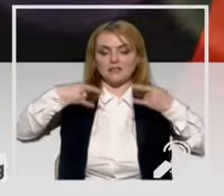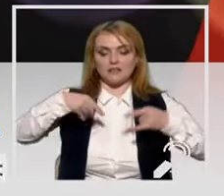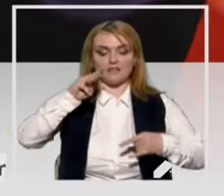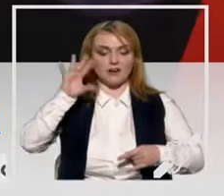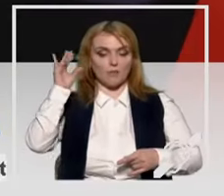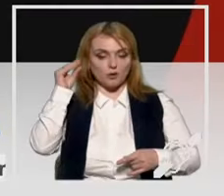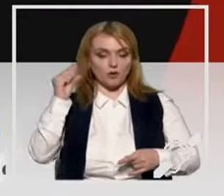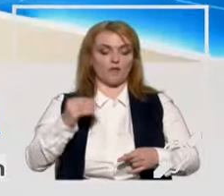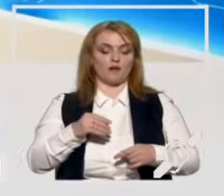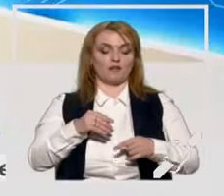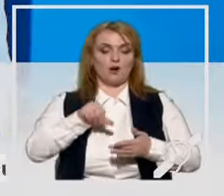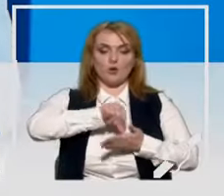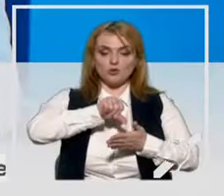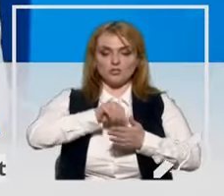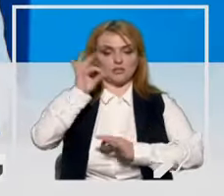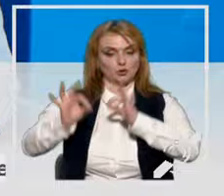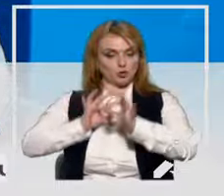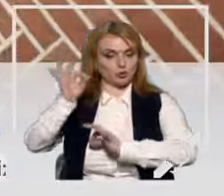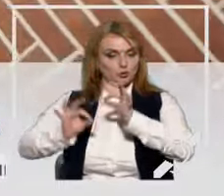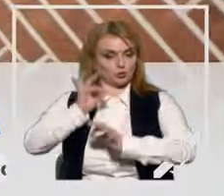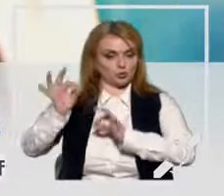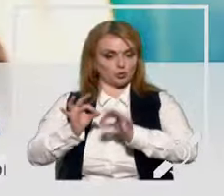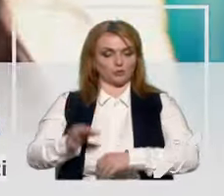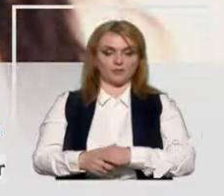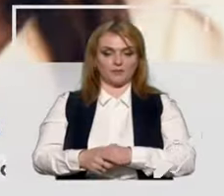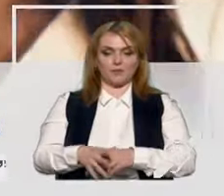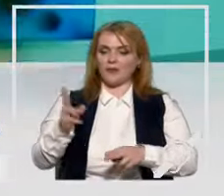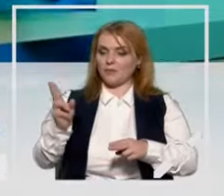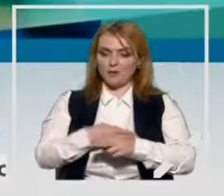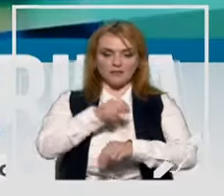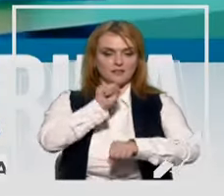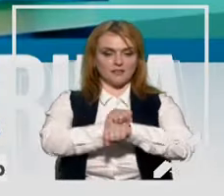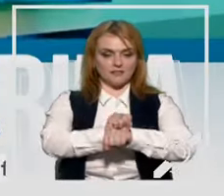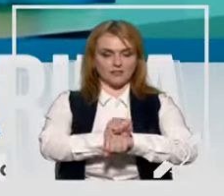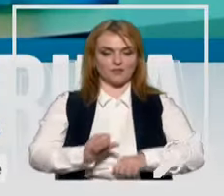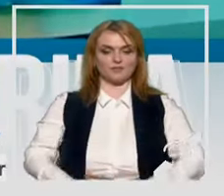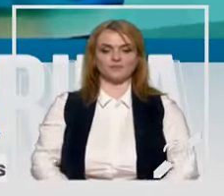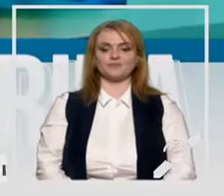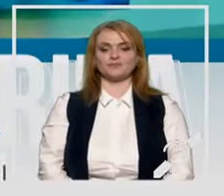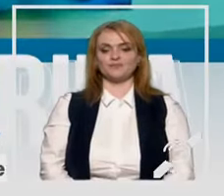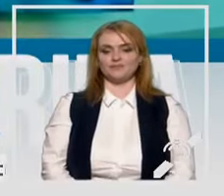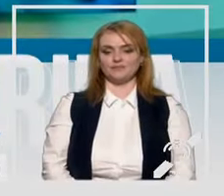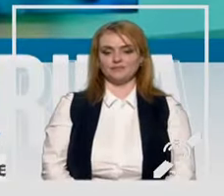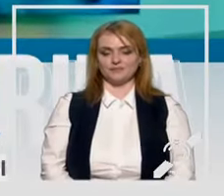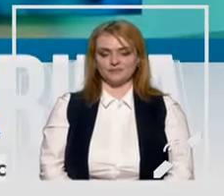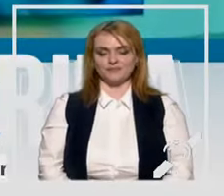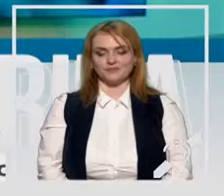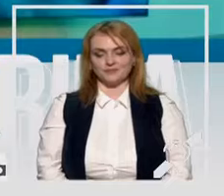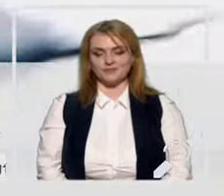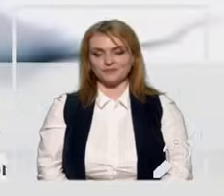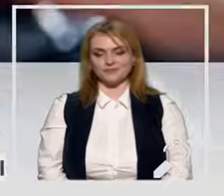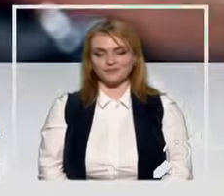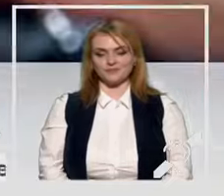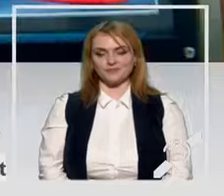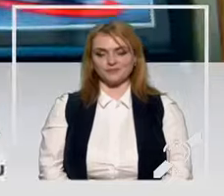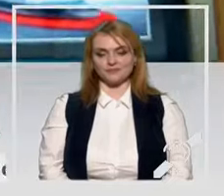24 de ore din 24 în timp real imaginea societății românești de dincoace și de dincolo de Prut în toate aspectele ei. Un